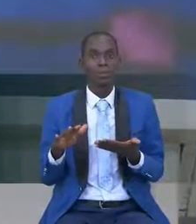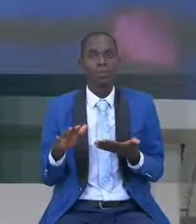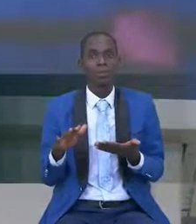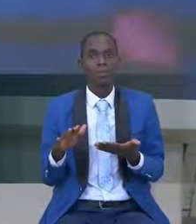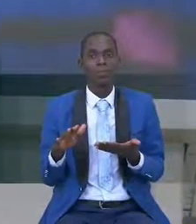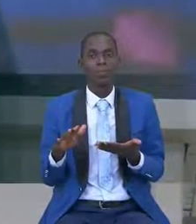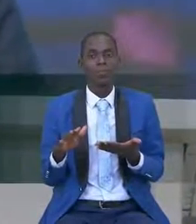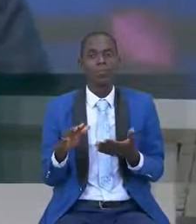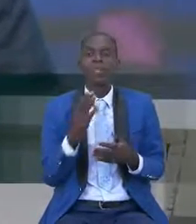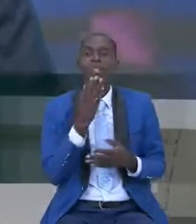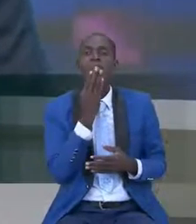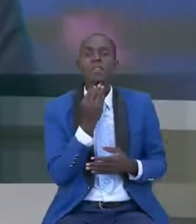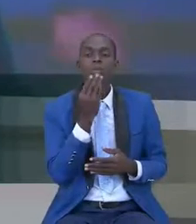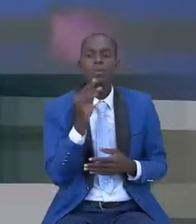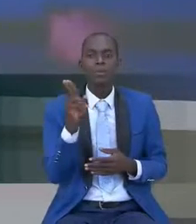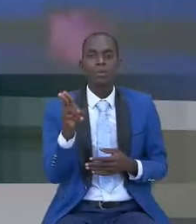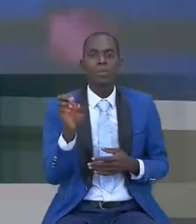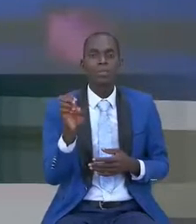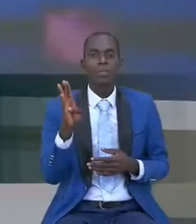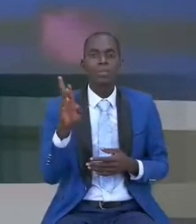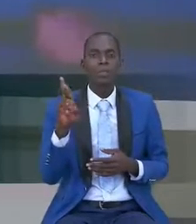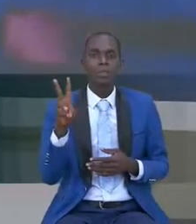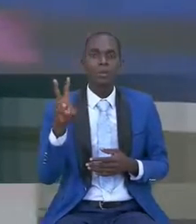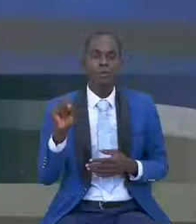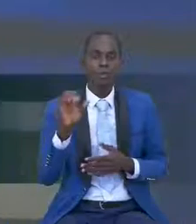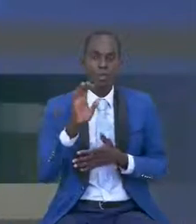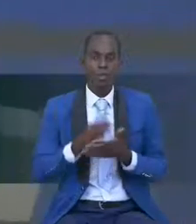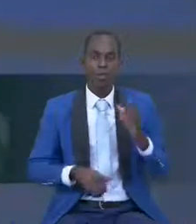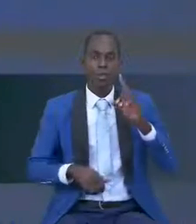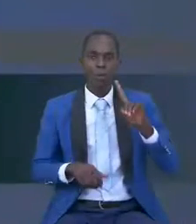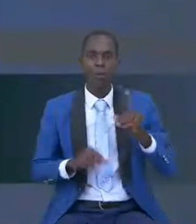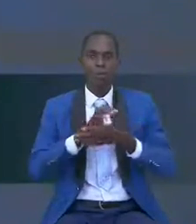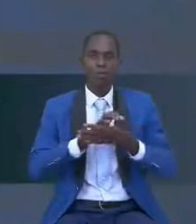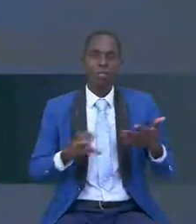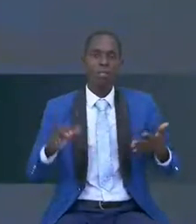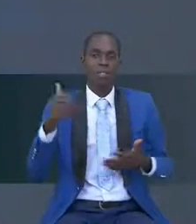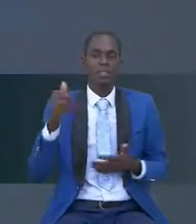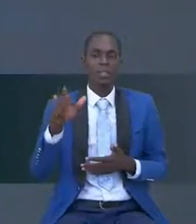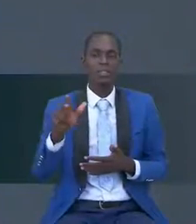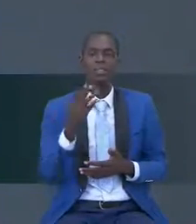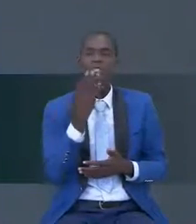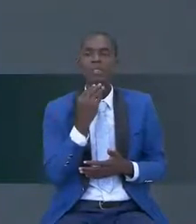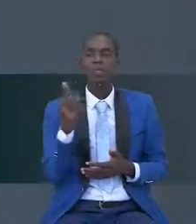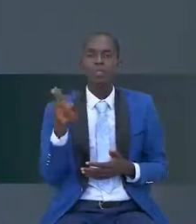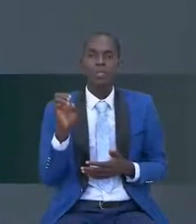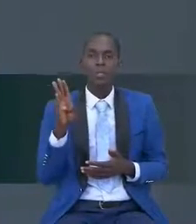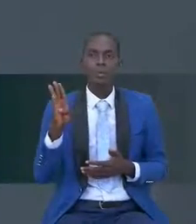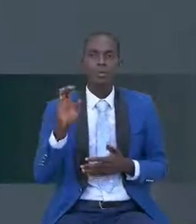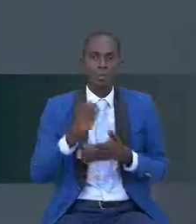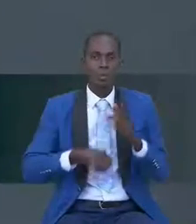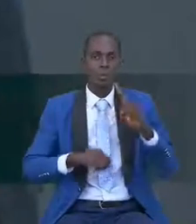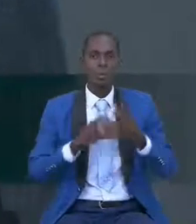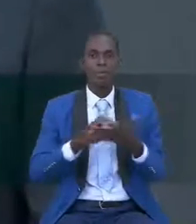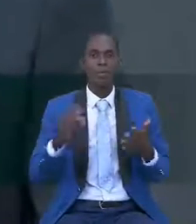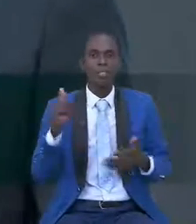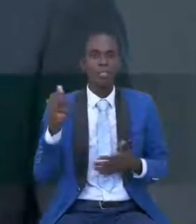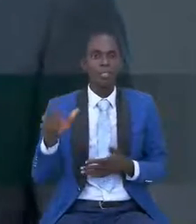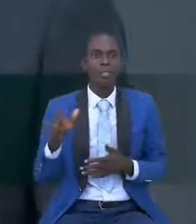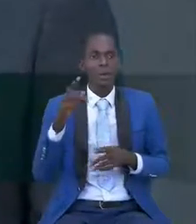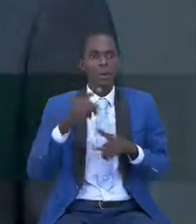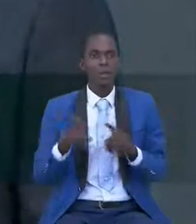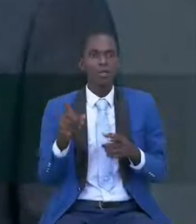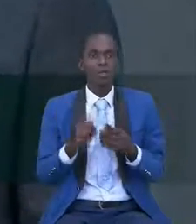Hébreux 1, verset 13. En Hébreux 1, verset 13. Hébreux 1, 13.